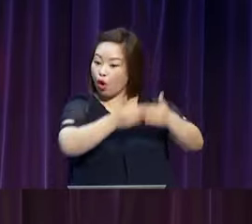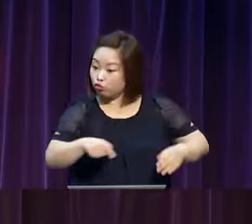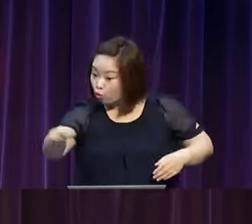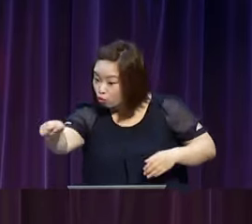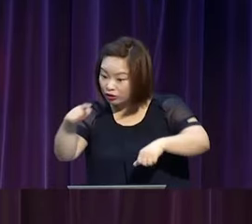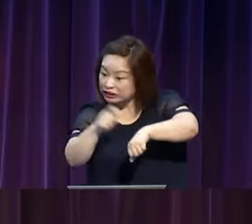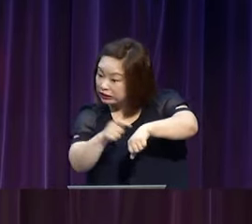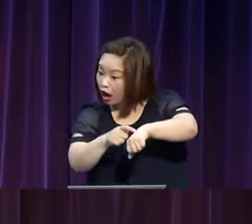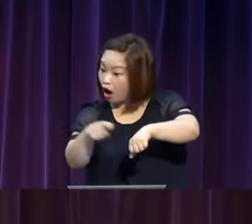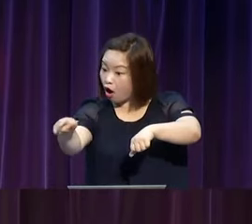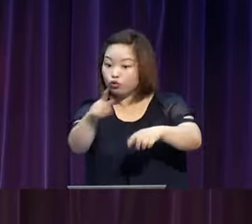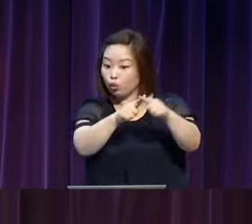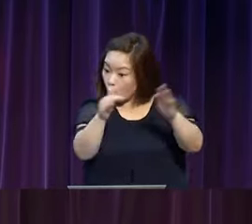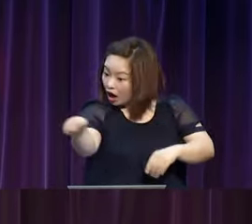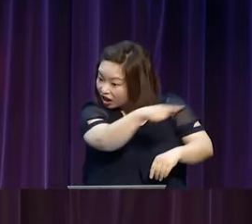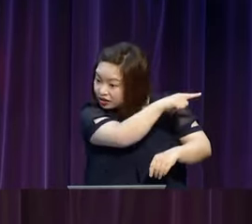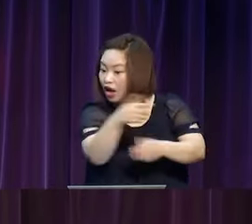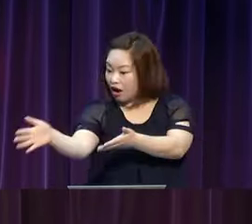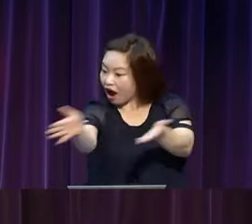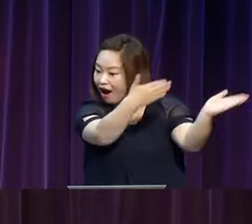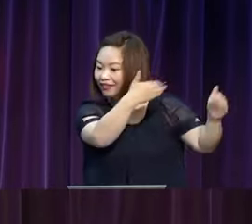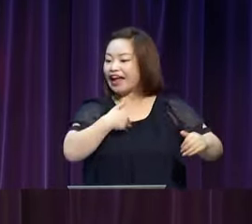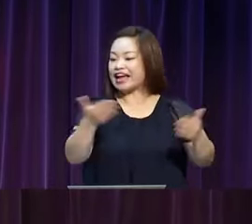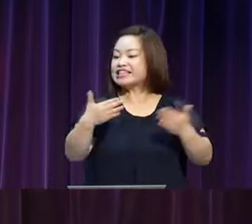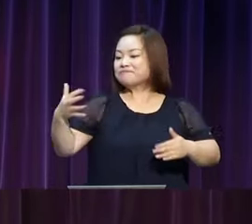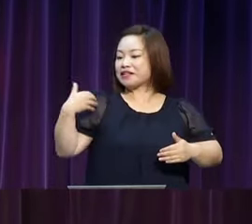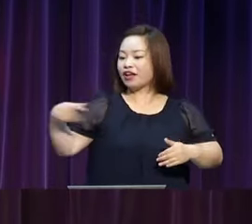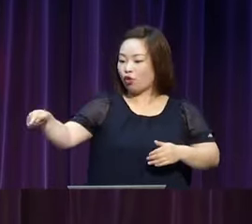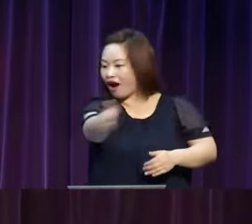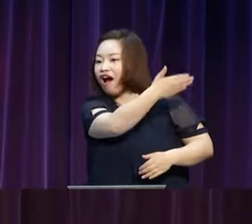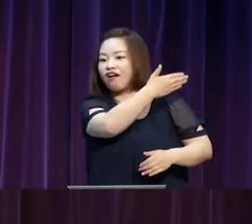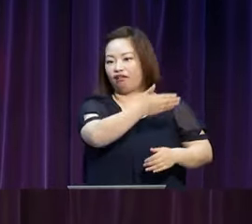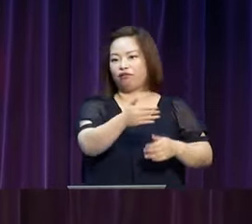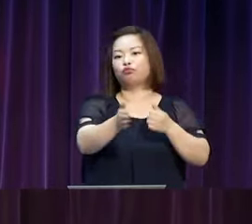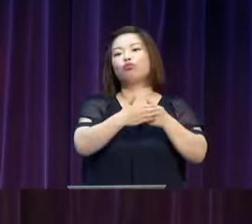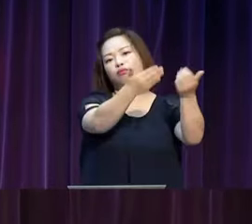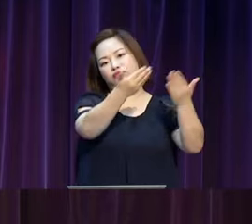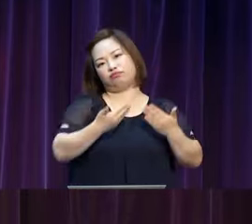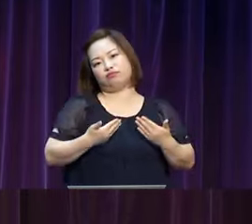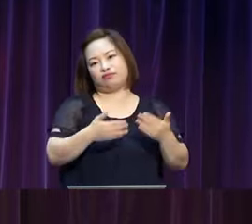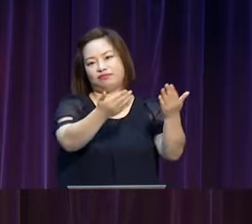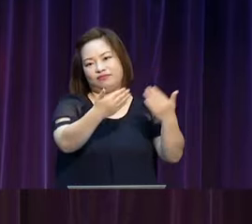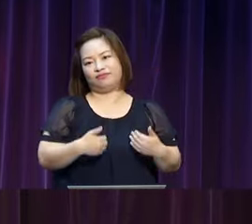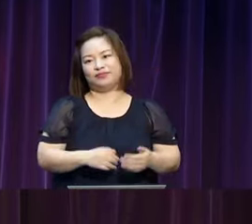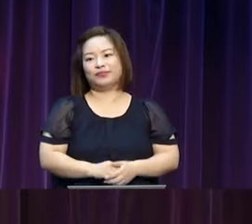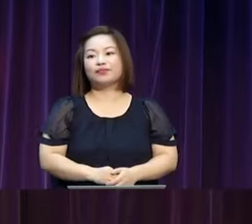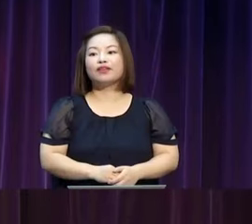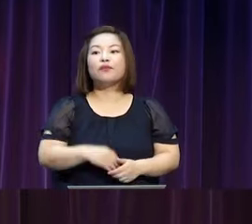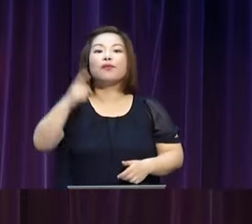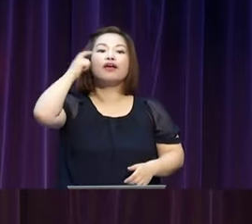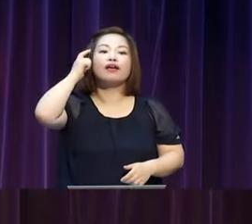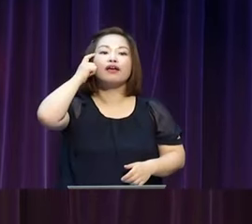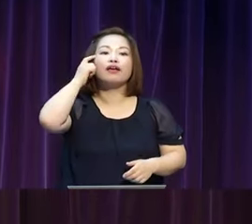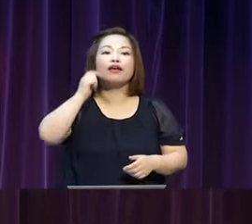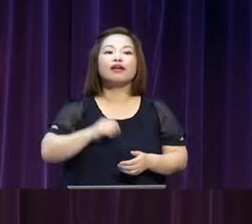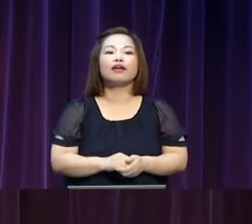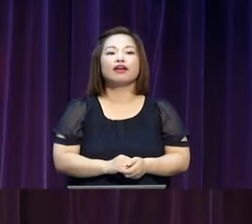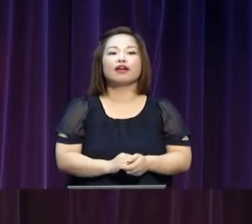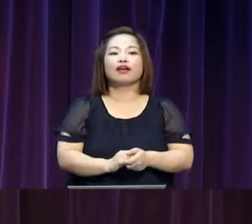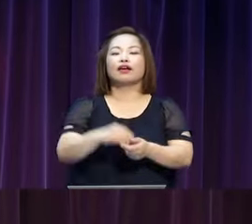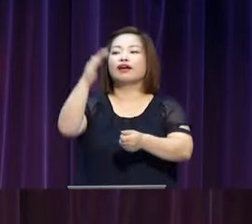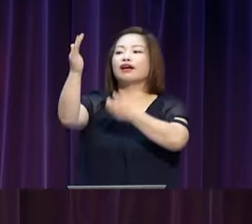되지? 얼른 가. 라고 할 정도로 그렇게 생활을 했어요. 참 편안했죠. 왜?